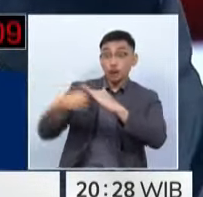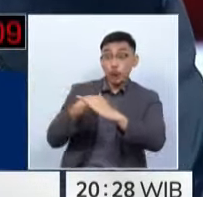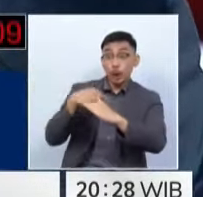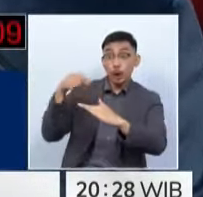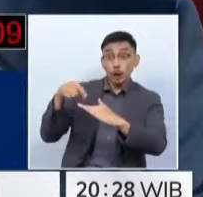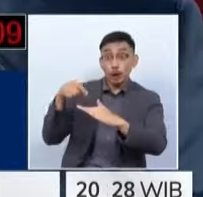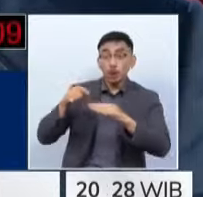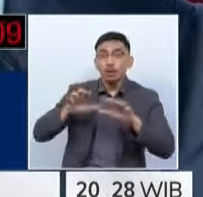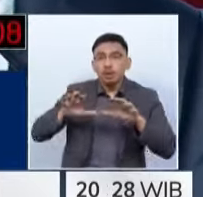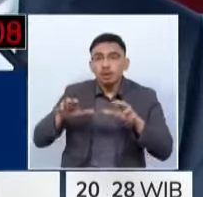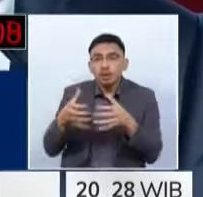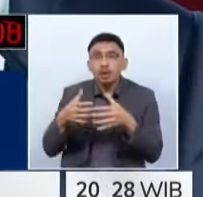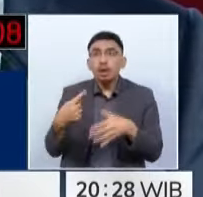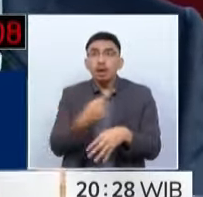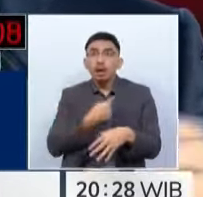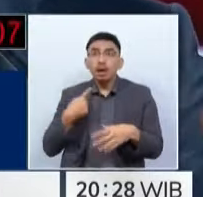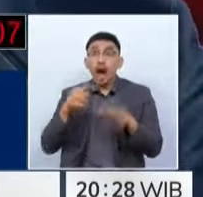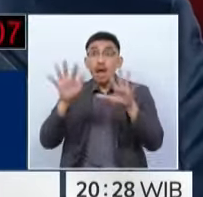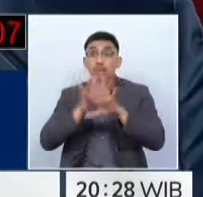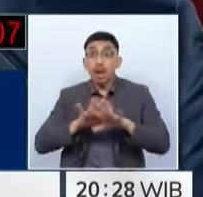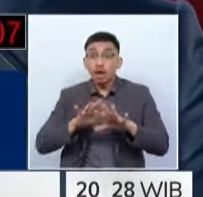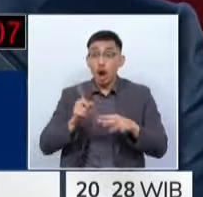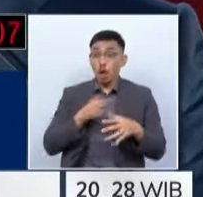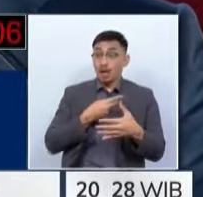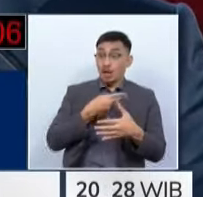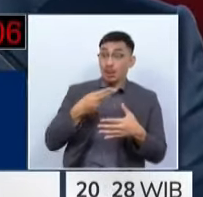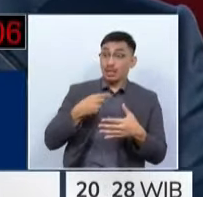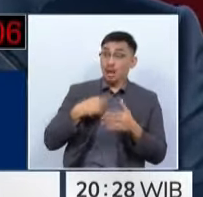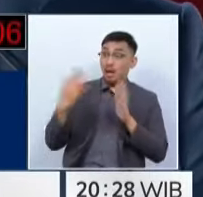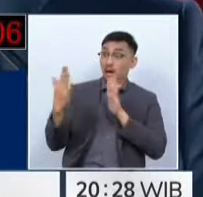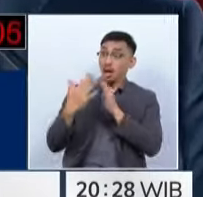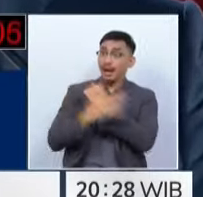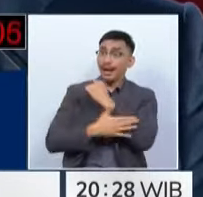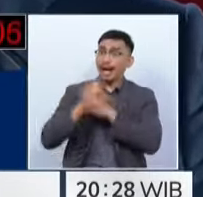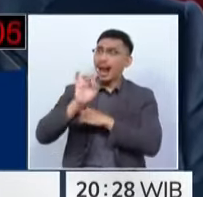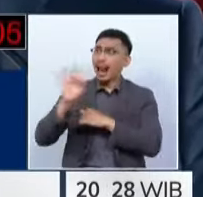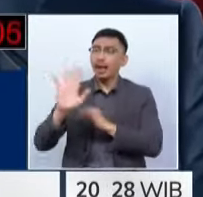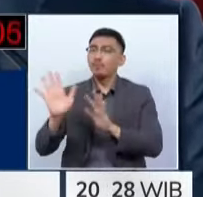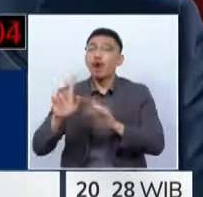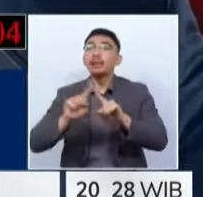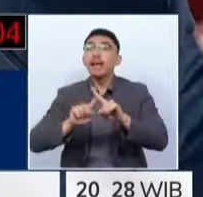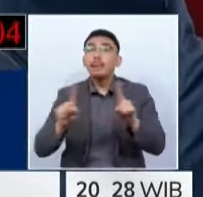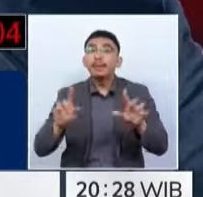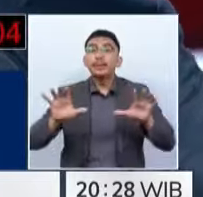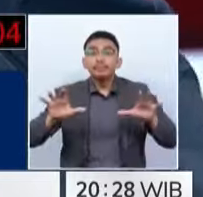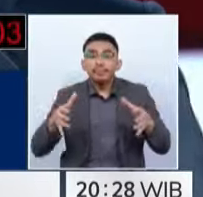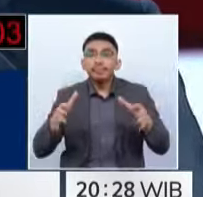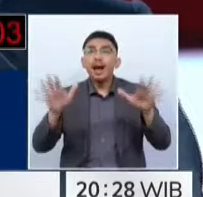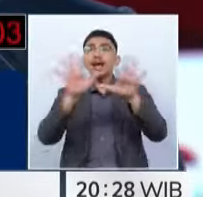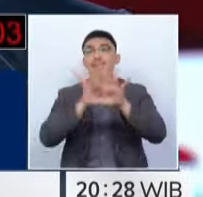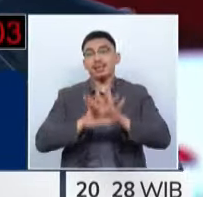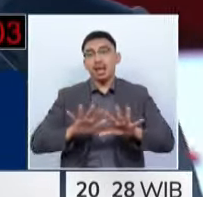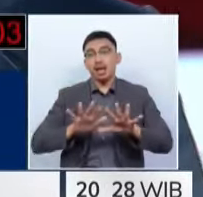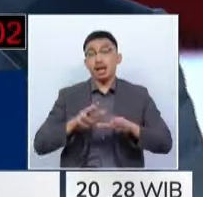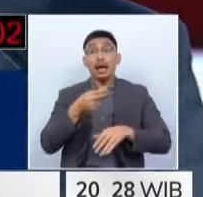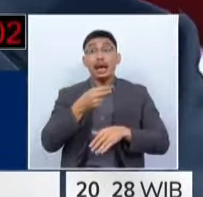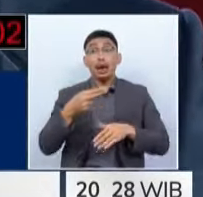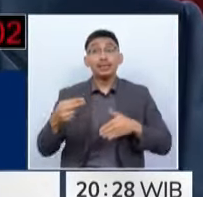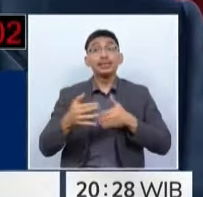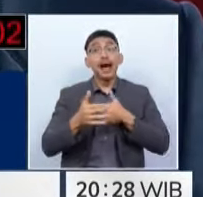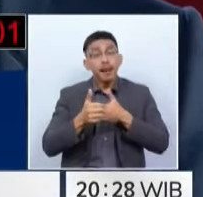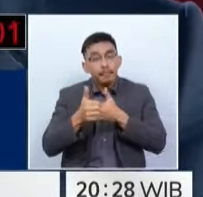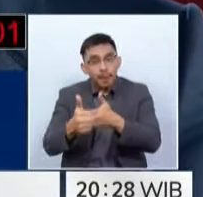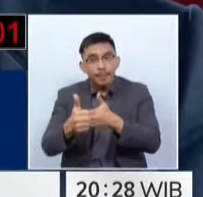Indonesia berhadapan dengan negara lain tapi satu Regen dan Indonesia memimpin Asean itu kata kuncinya menurut saya terima